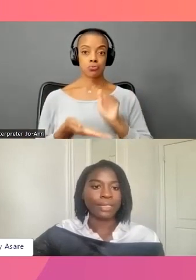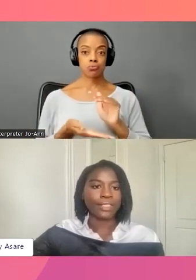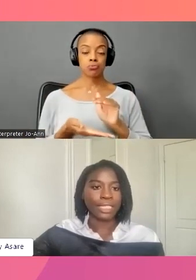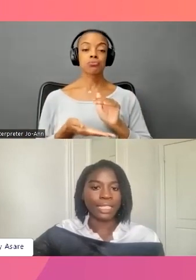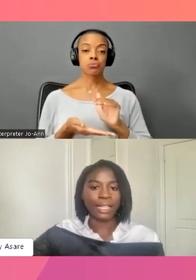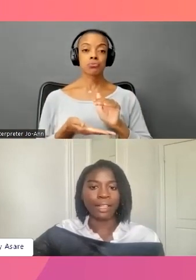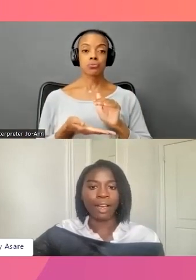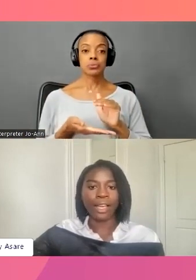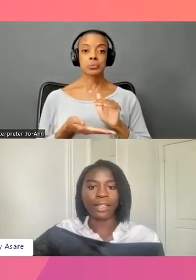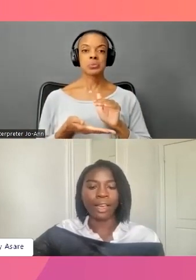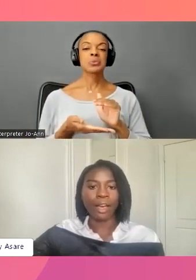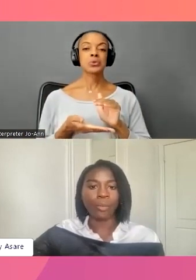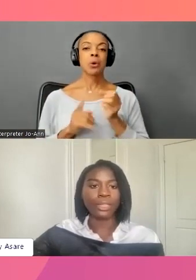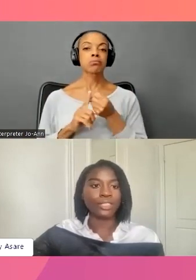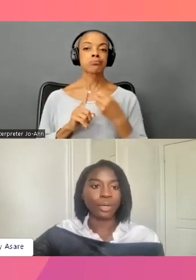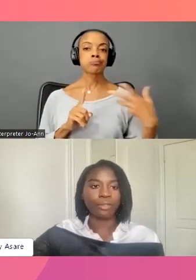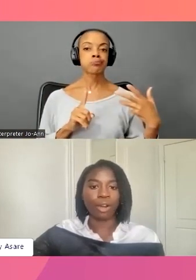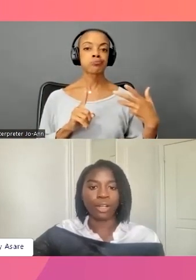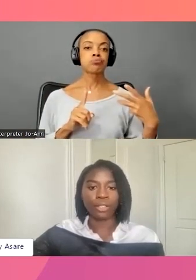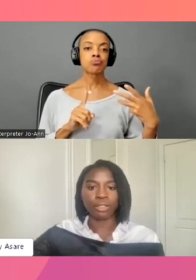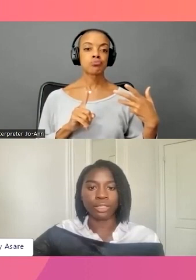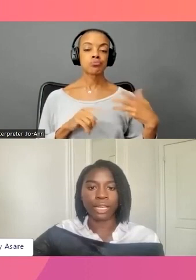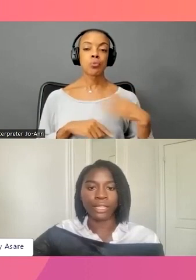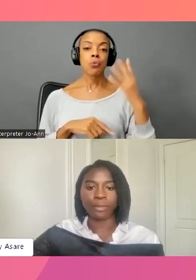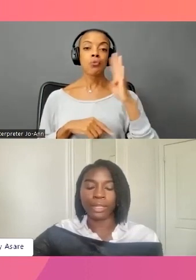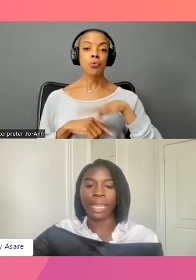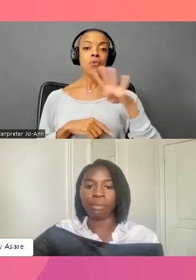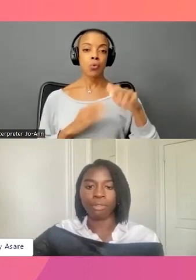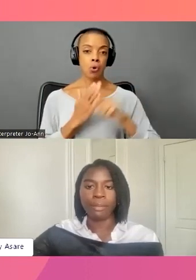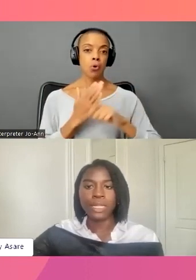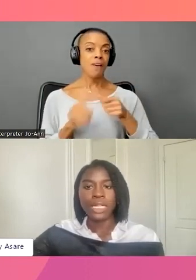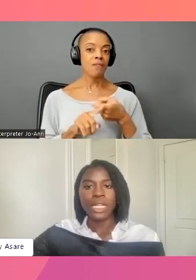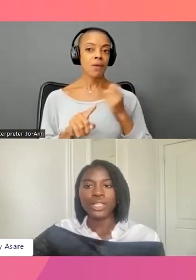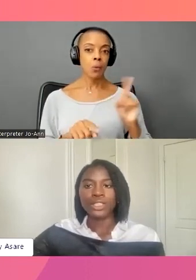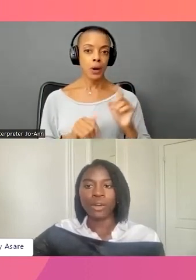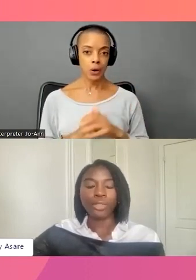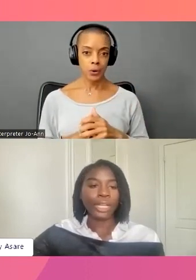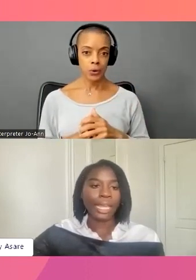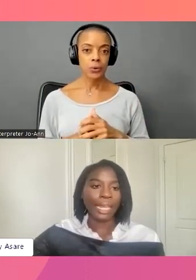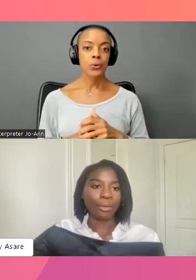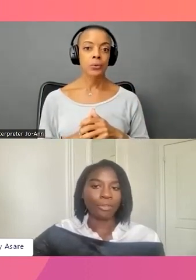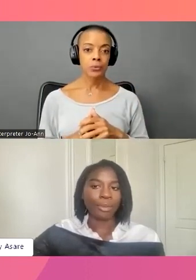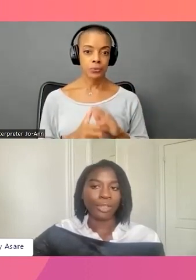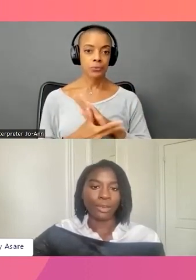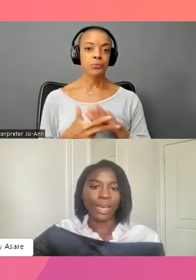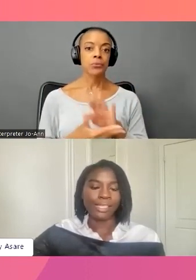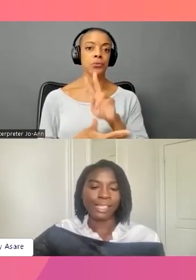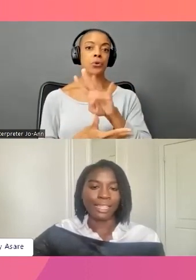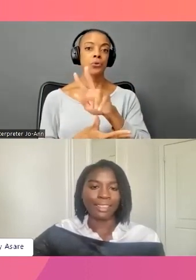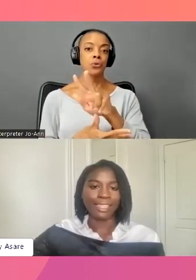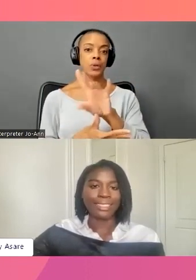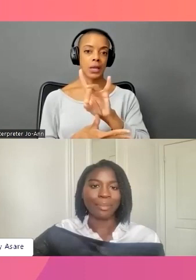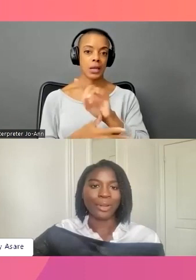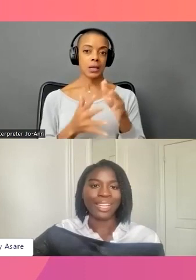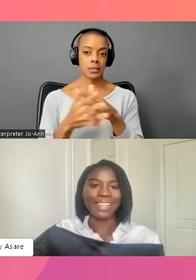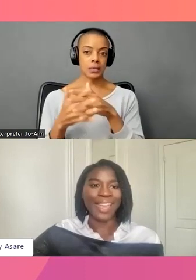et des orthophonistes. On voulait donc se tarder là-dessus. Par ailleurs, 38 des